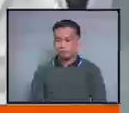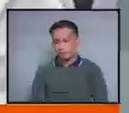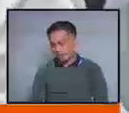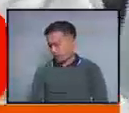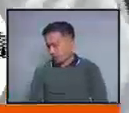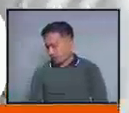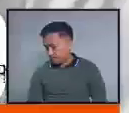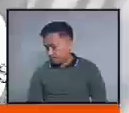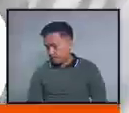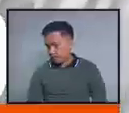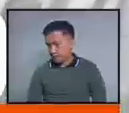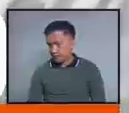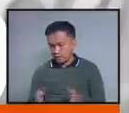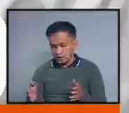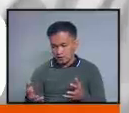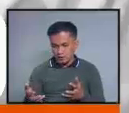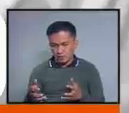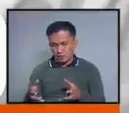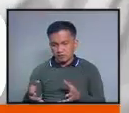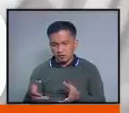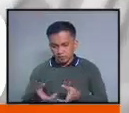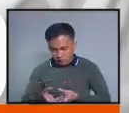first, tinignan yung alignment ng subway.